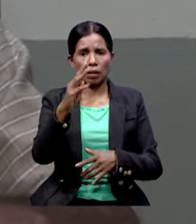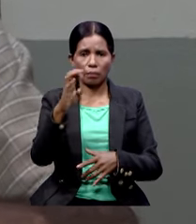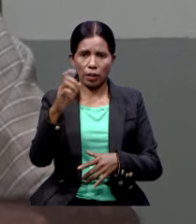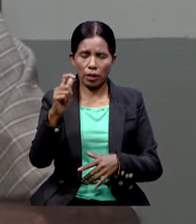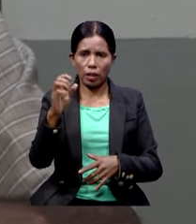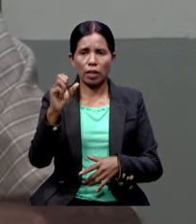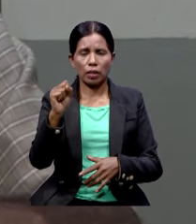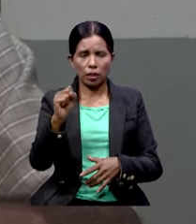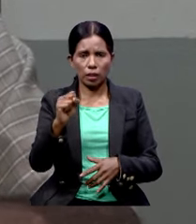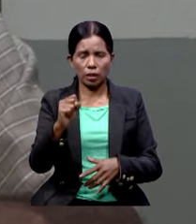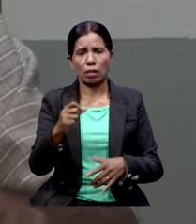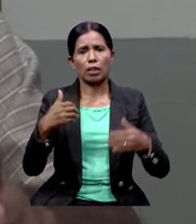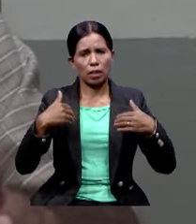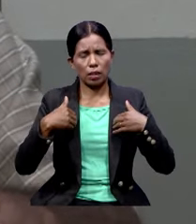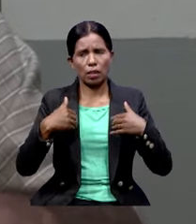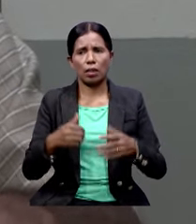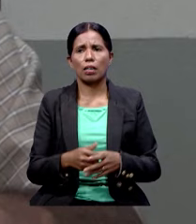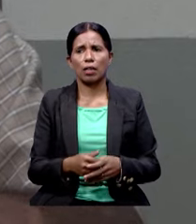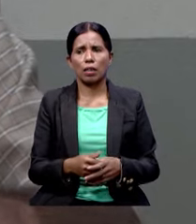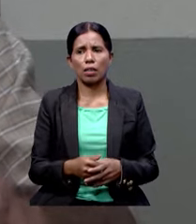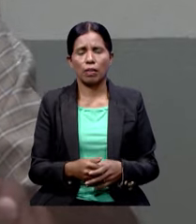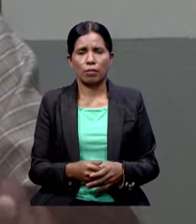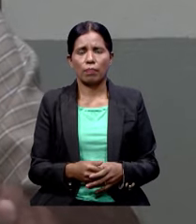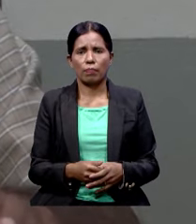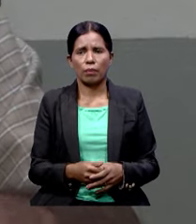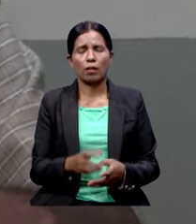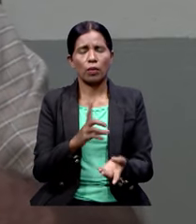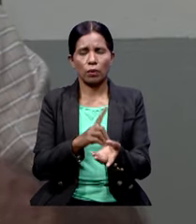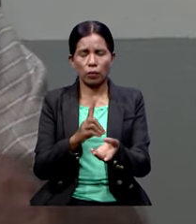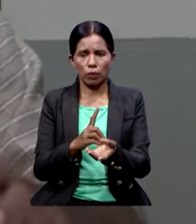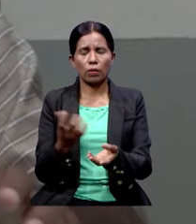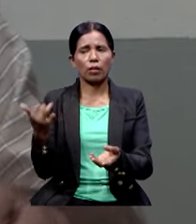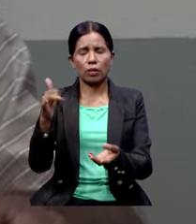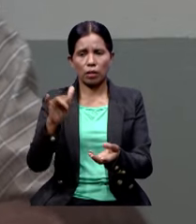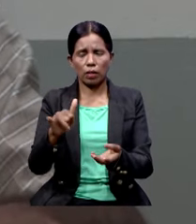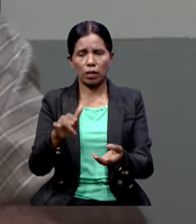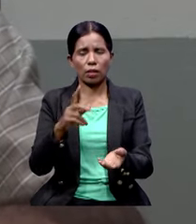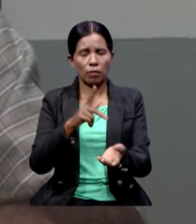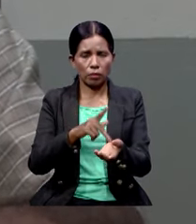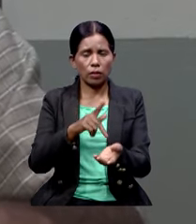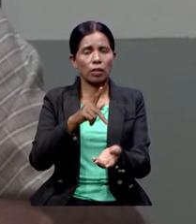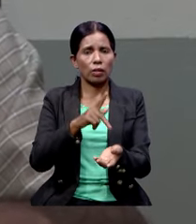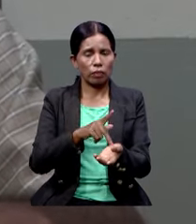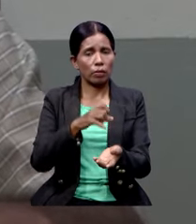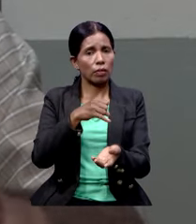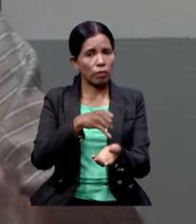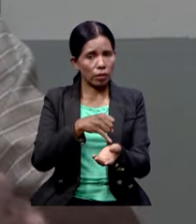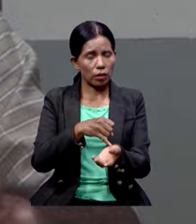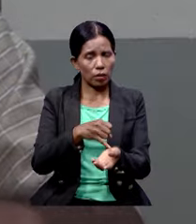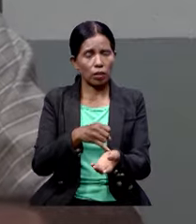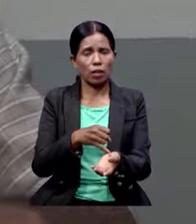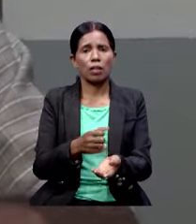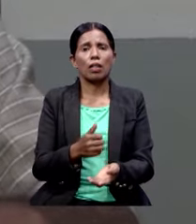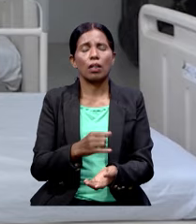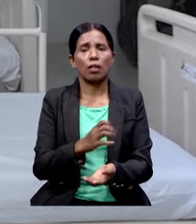halu program ne pen ne doktor sida khusus enfermera enfermer sida khusus para atan ida ne mak barak